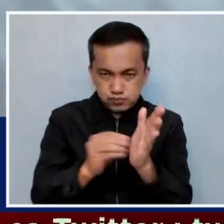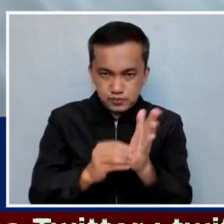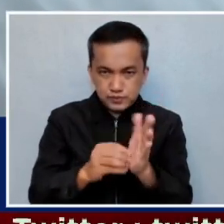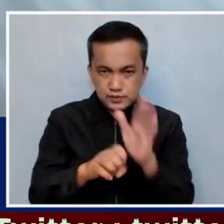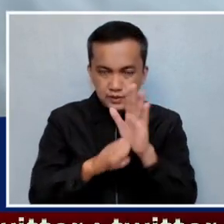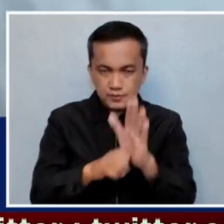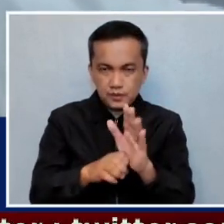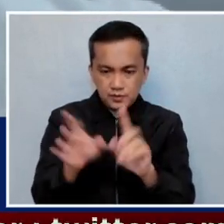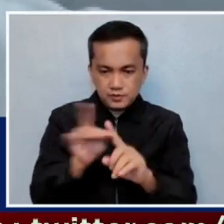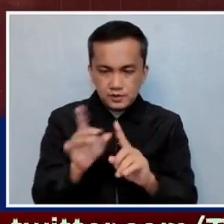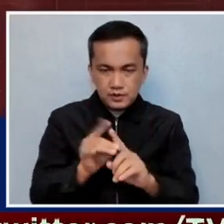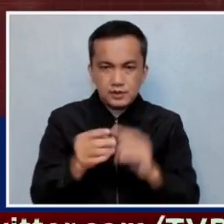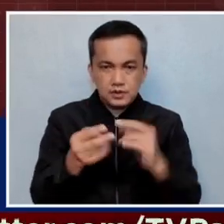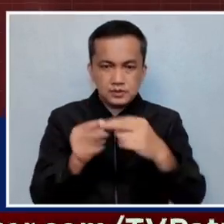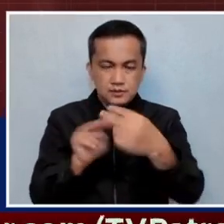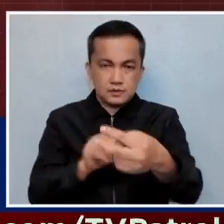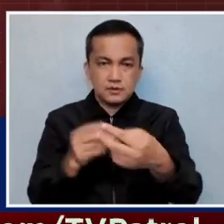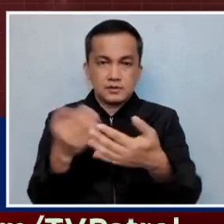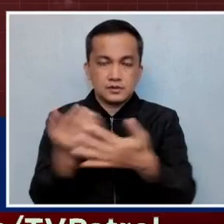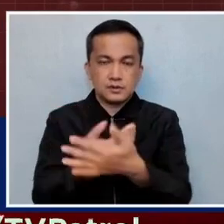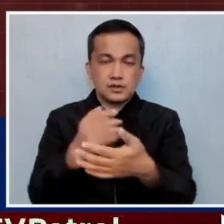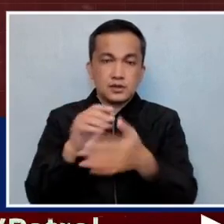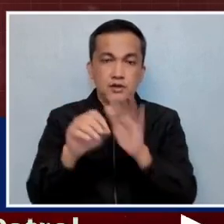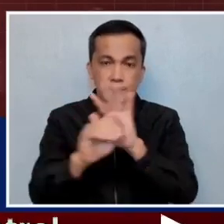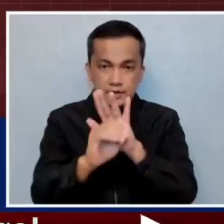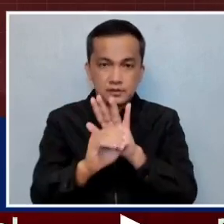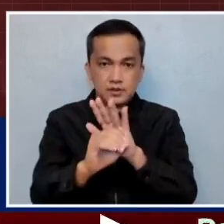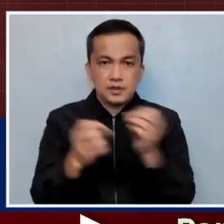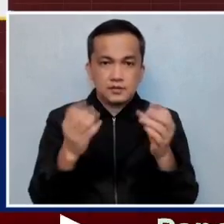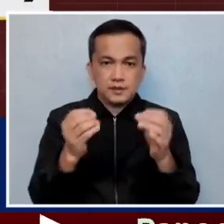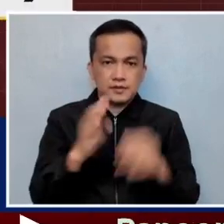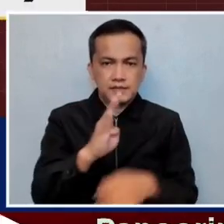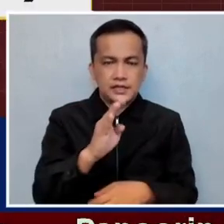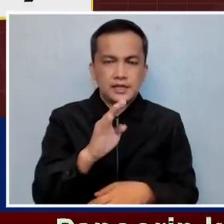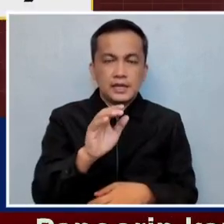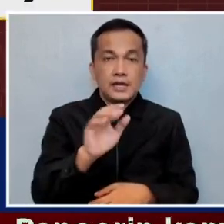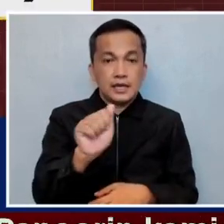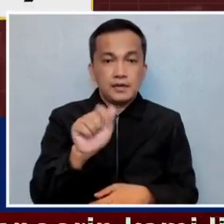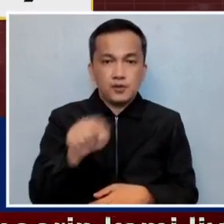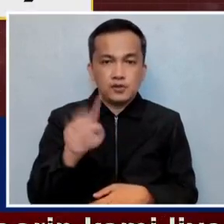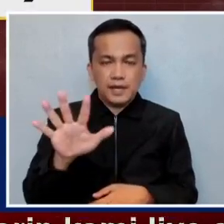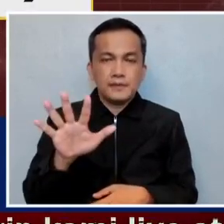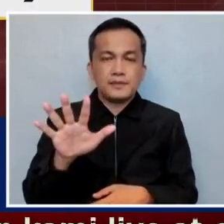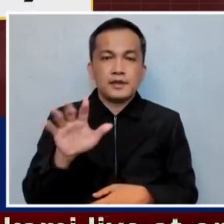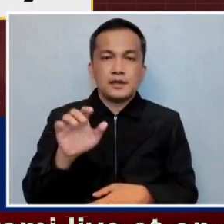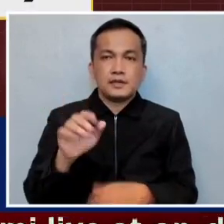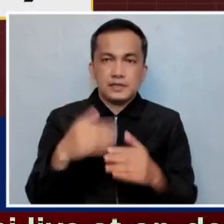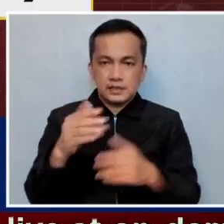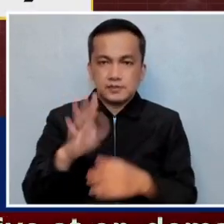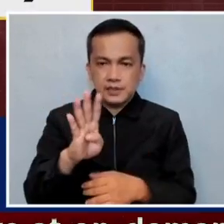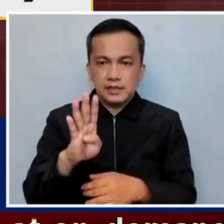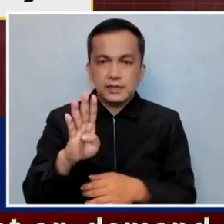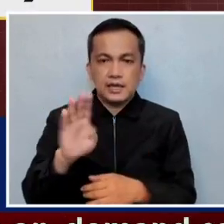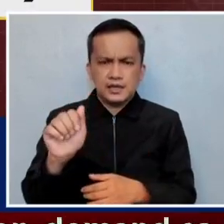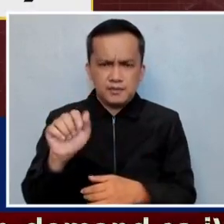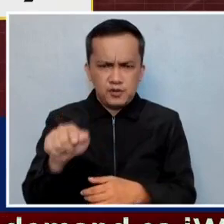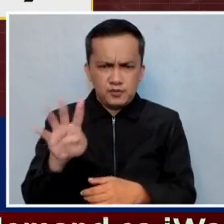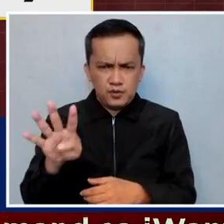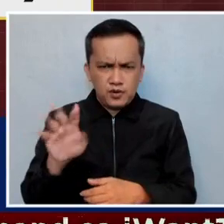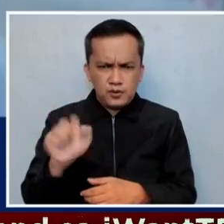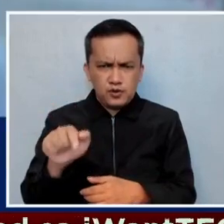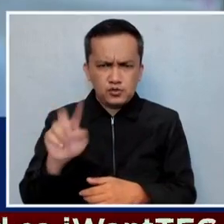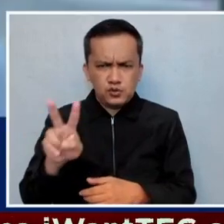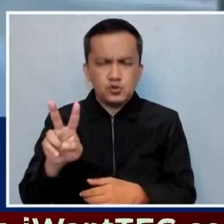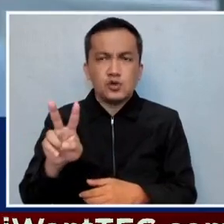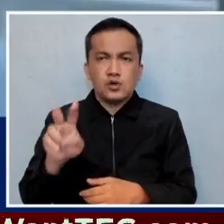bagong sublineage ng Omicron. Pinakamarami ang BA.5 na sinunda ng BA.4 at